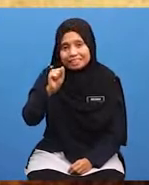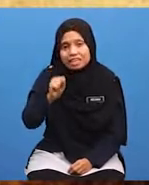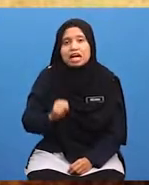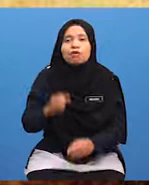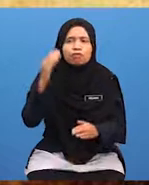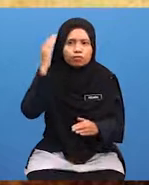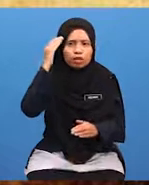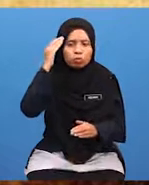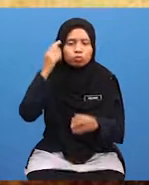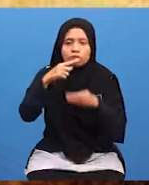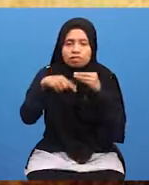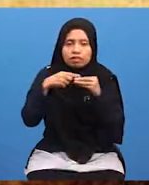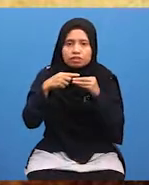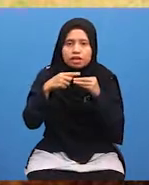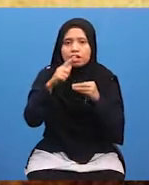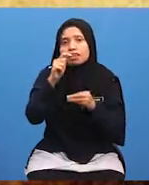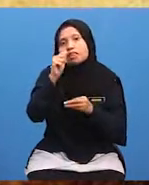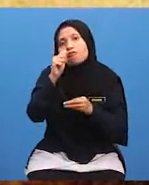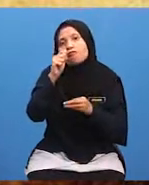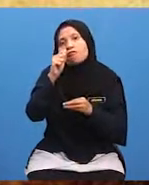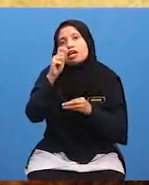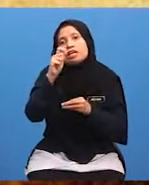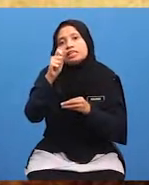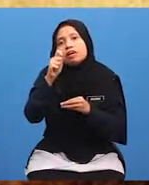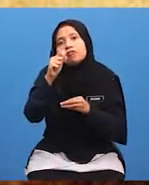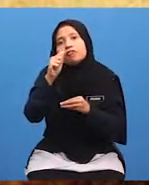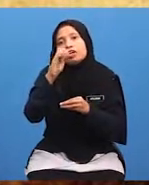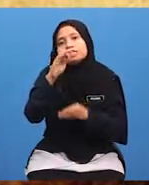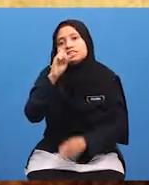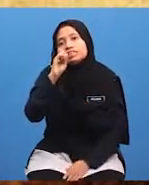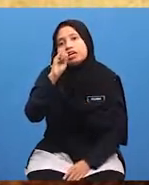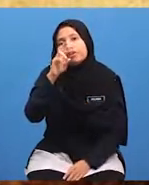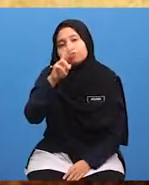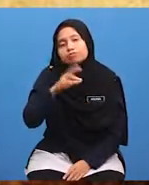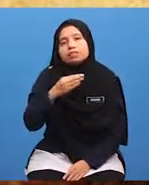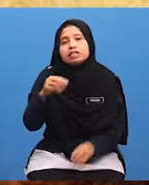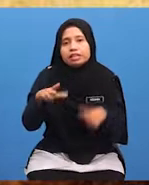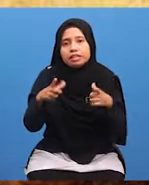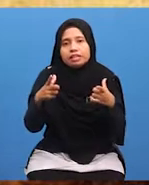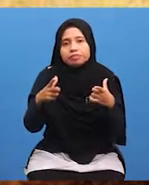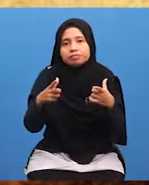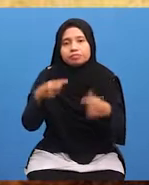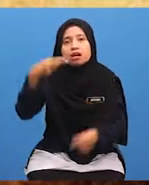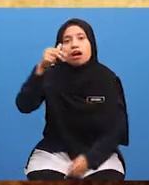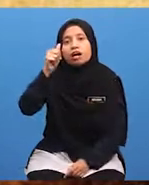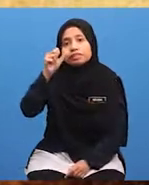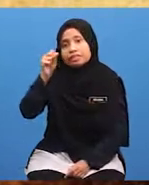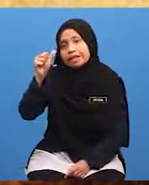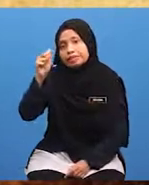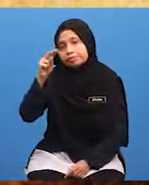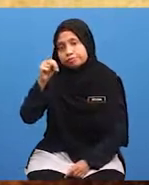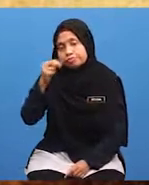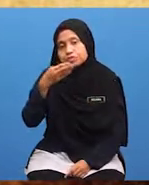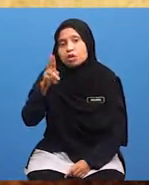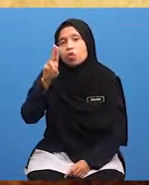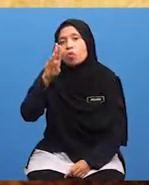dan fiqh. Ulama terkenal yang lain antaranya ialah Abu Musa Asy'ari, Hasan Al-Basri, Ubaidillah